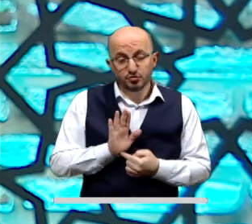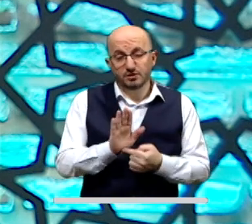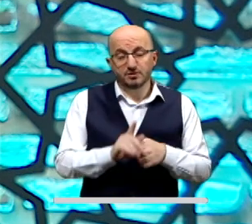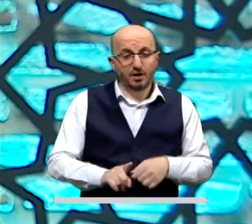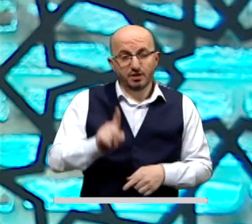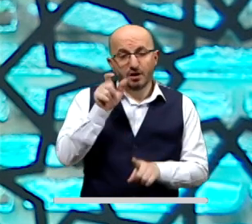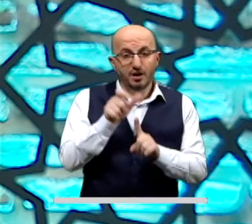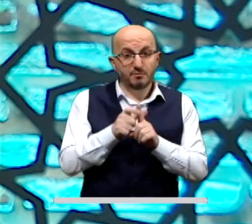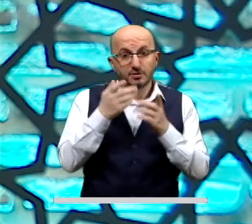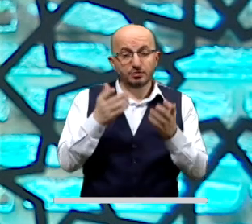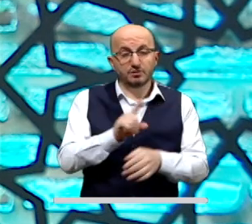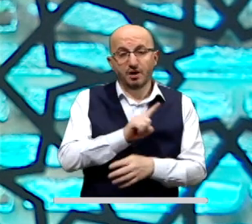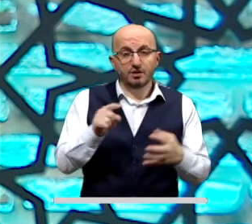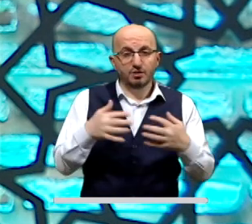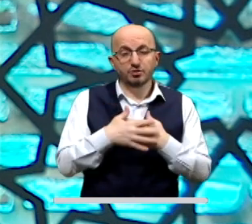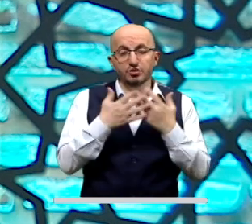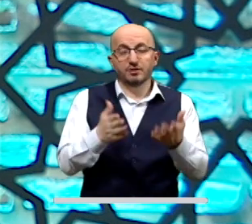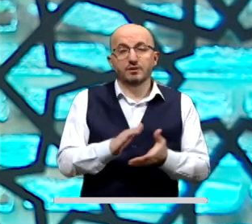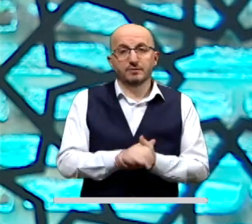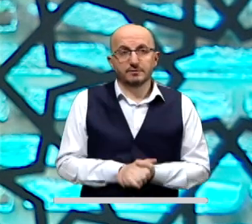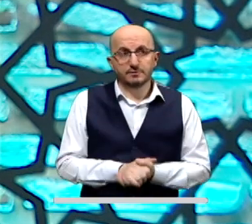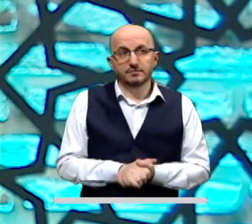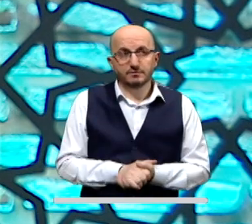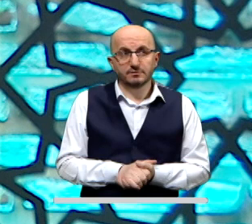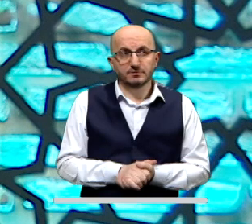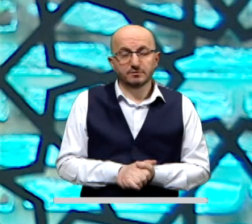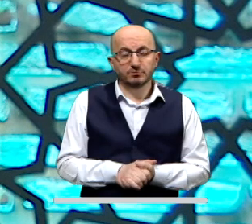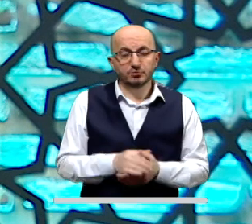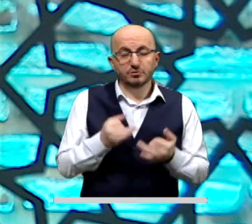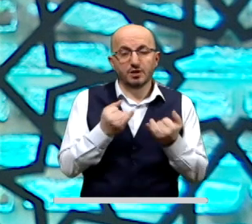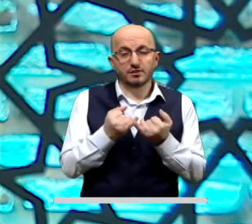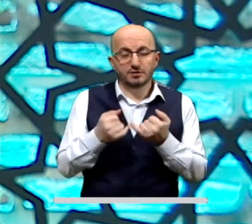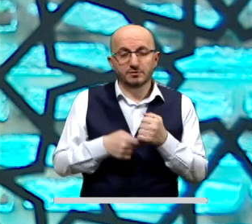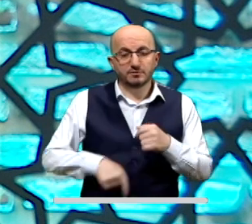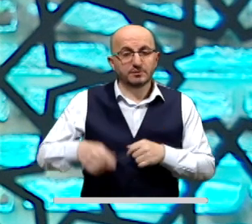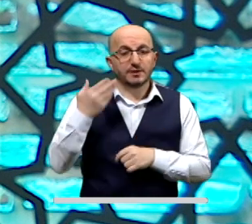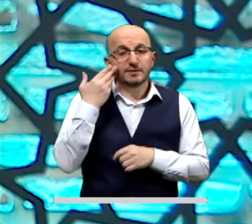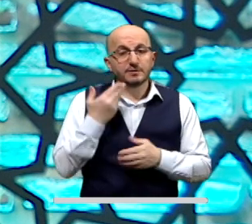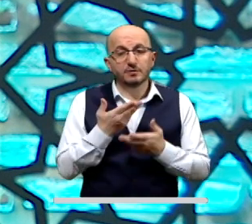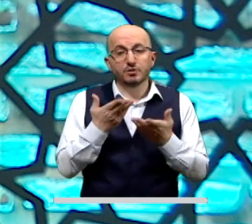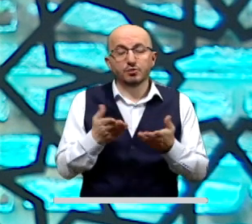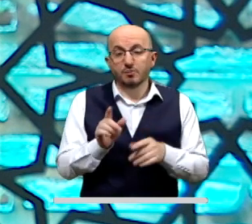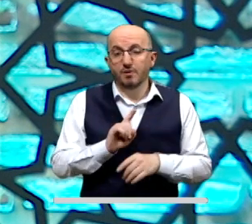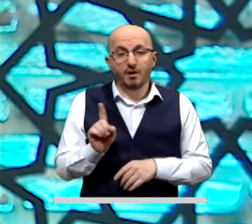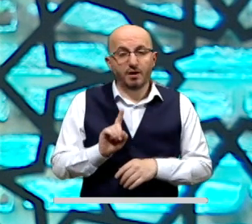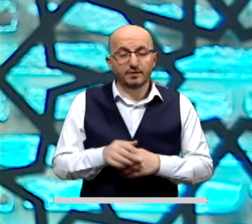Allah'a emanet olun inşallah Mukaddes abla Bu kardeşimiz bizi izliyor mu şu anda